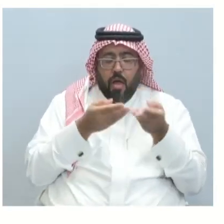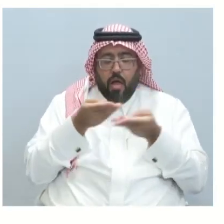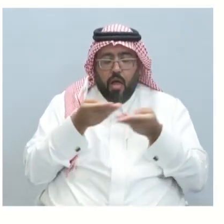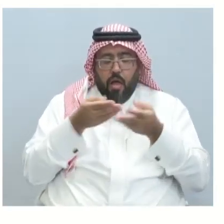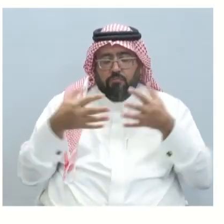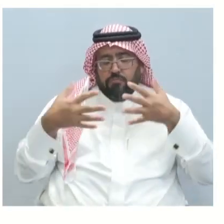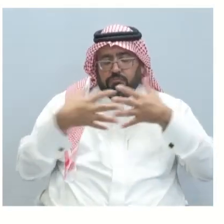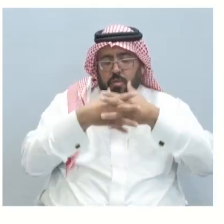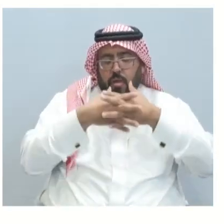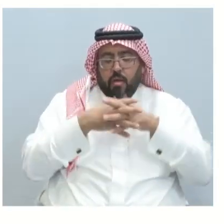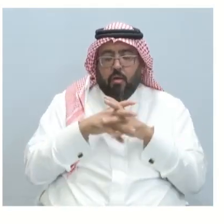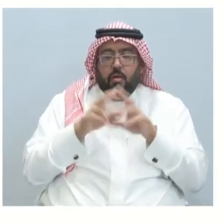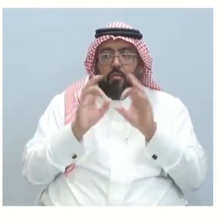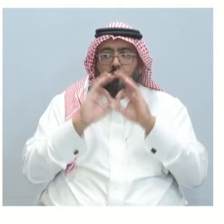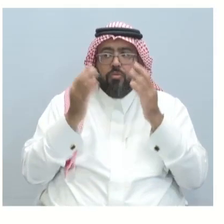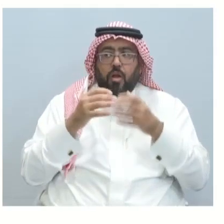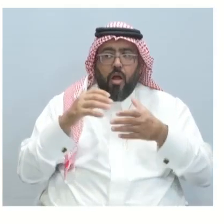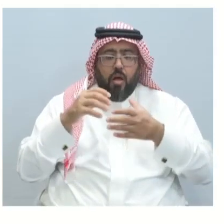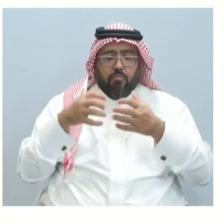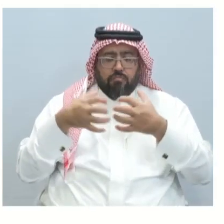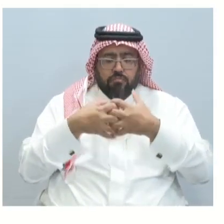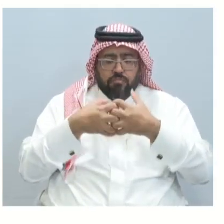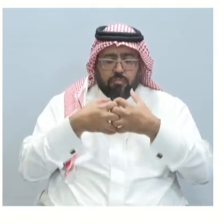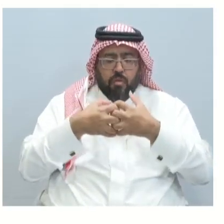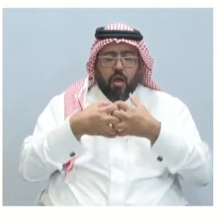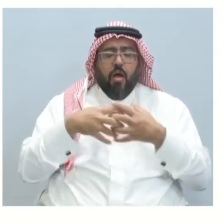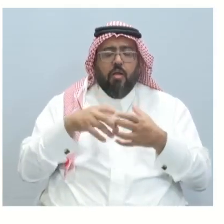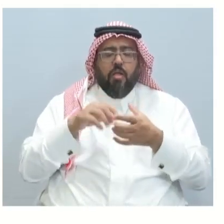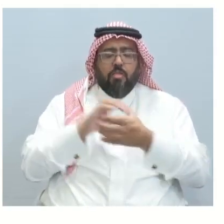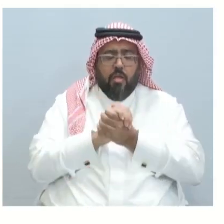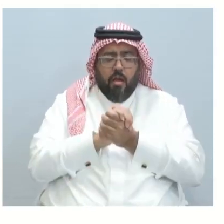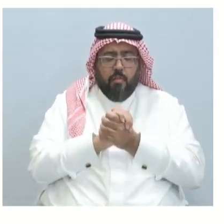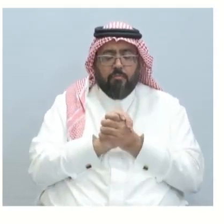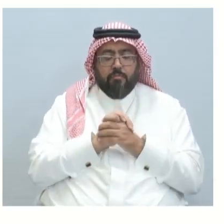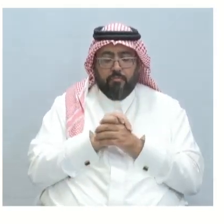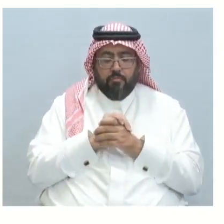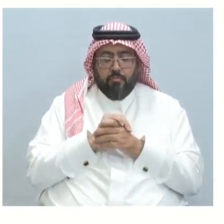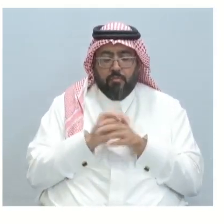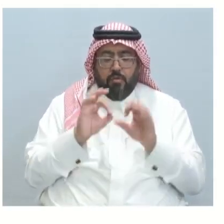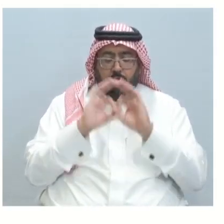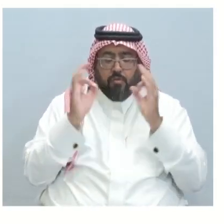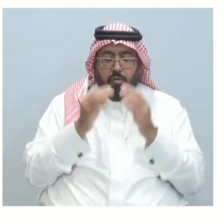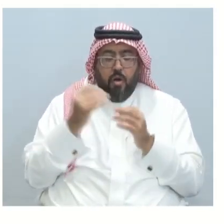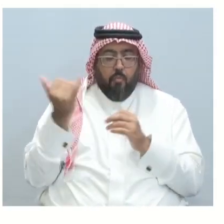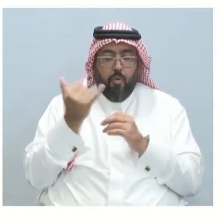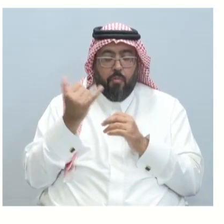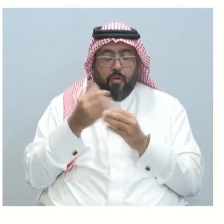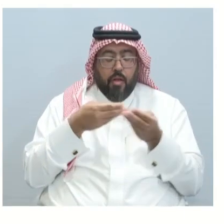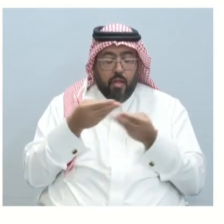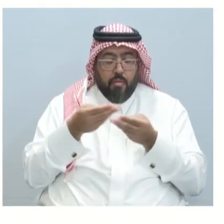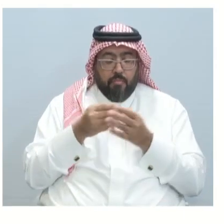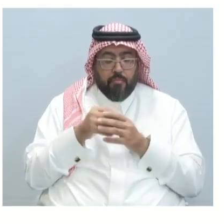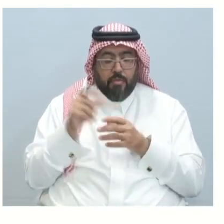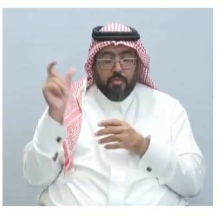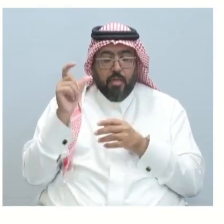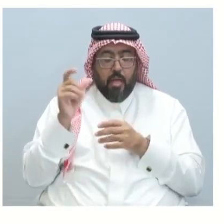المجتمع لابد ان يكون متحاب متواعد فيما بينه متعاطف لهذا هذا الاهتمام يدلنا على ان